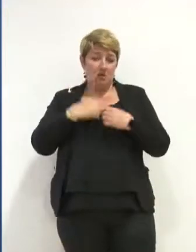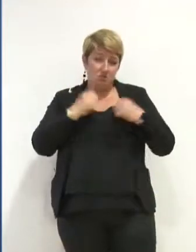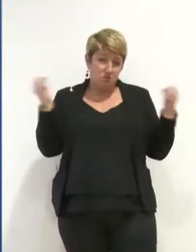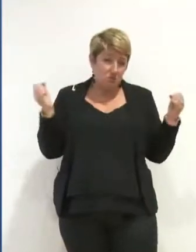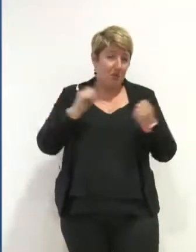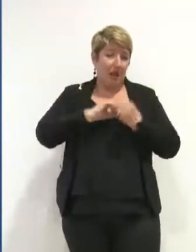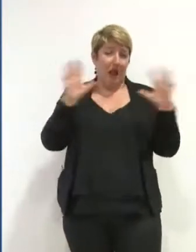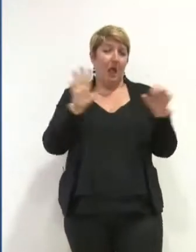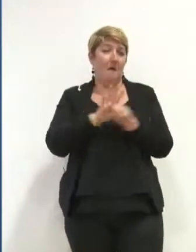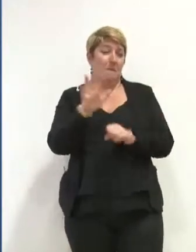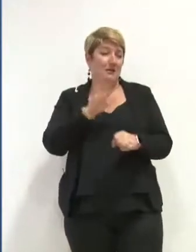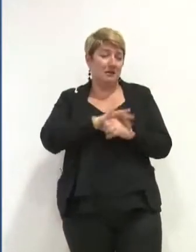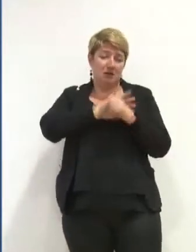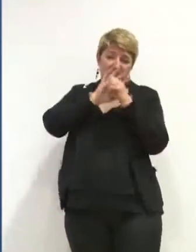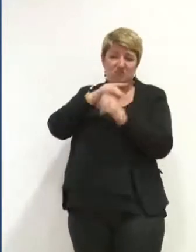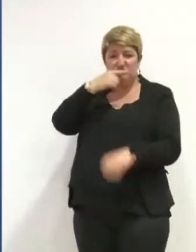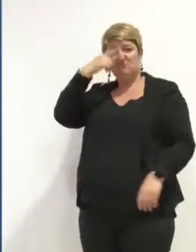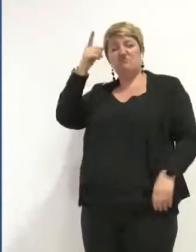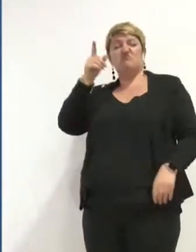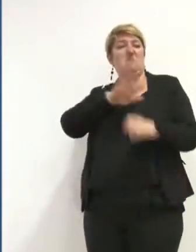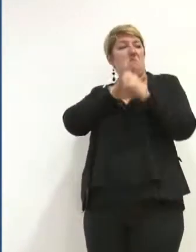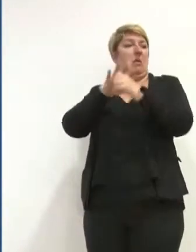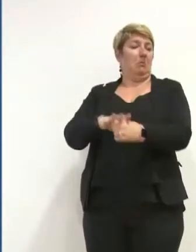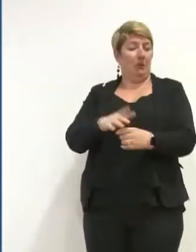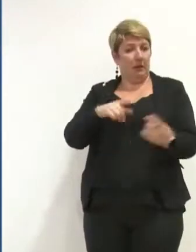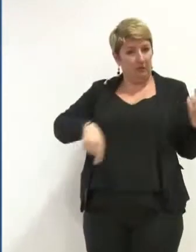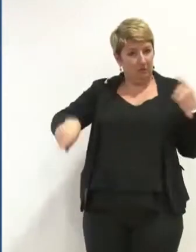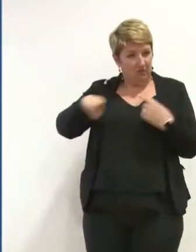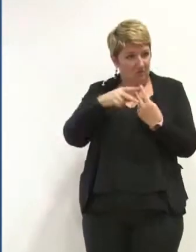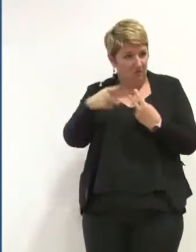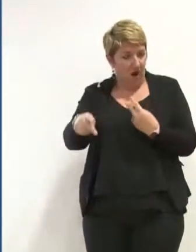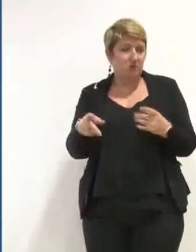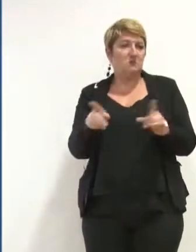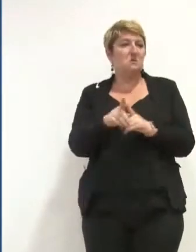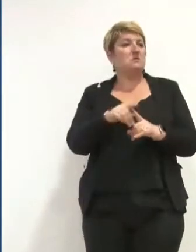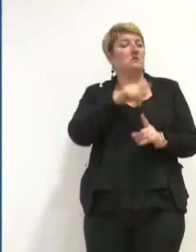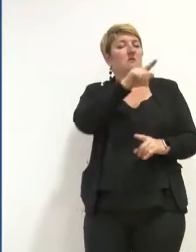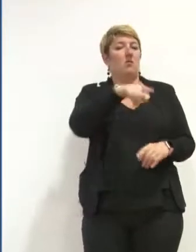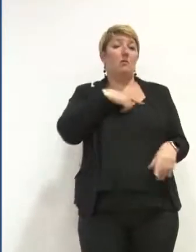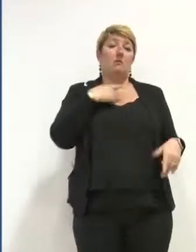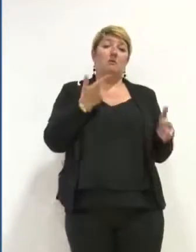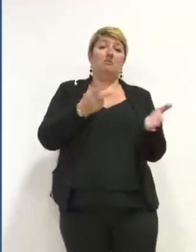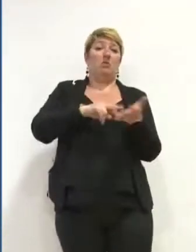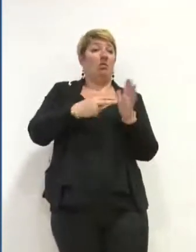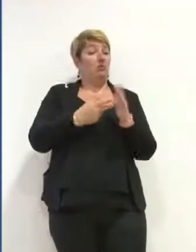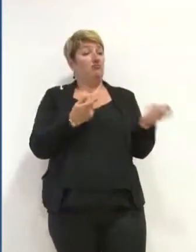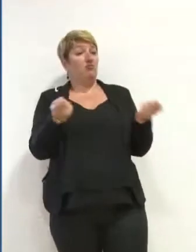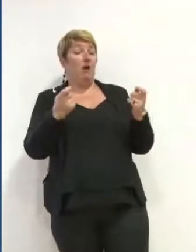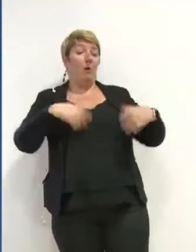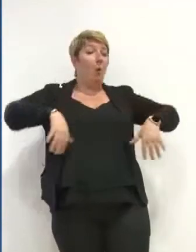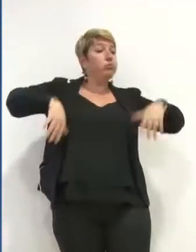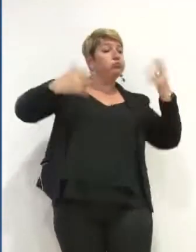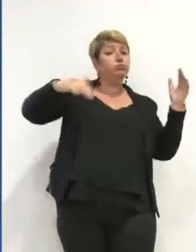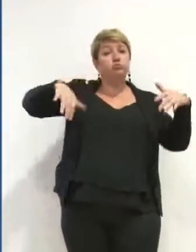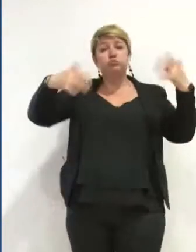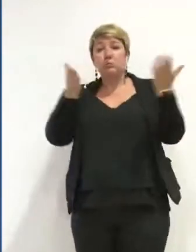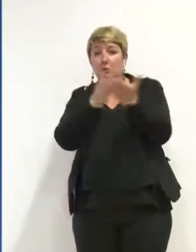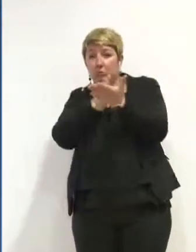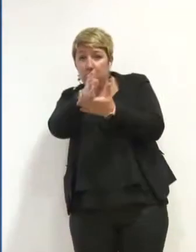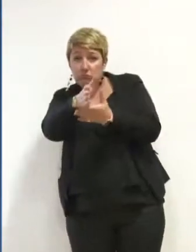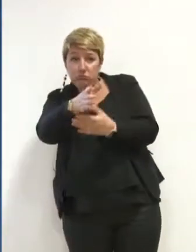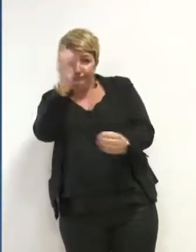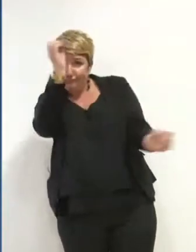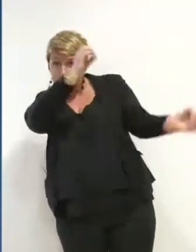et des Grenoblois, une forme d'insoutenable légèreté avec laquelle vous gérez cette ville, sans cap et sans vision, avec une